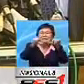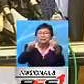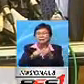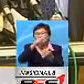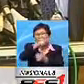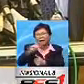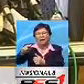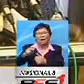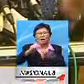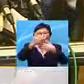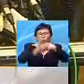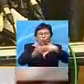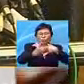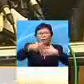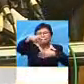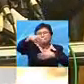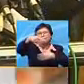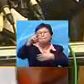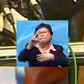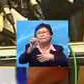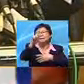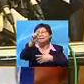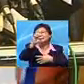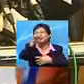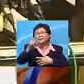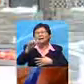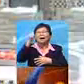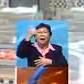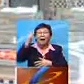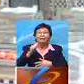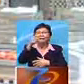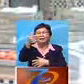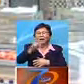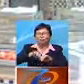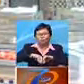rangkaian kedai roti pretzel Auntie Anne yang menjadi viral di internet.